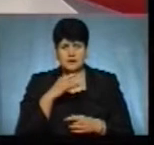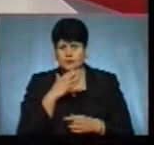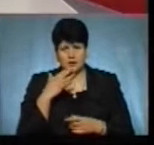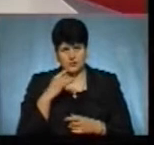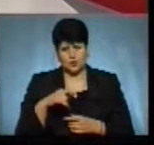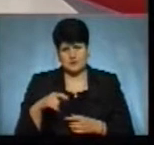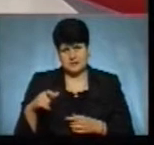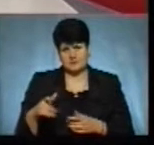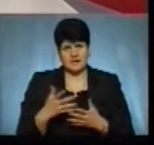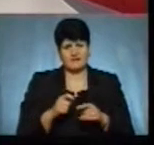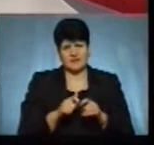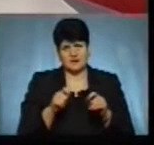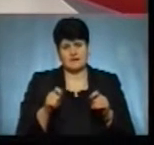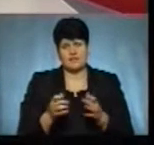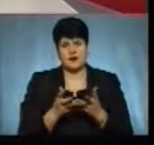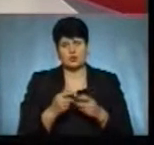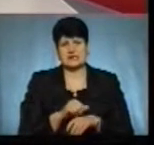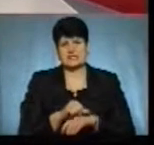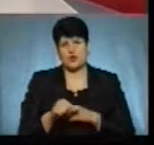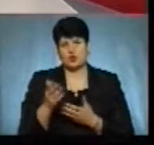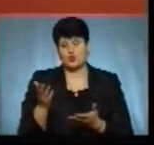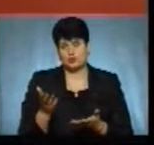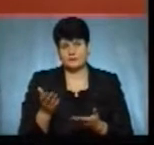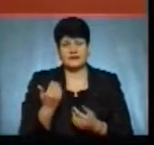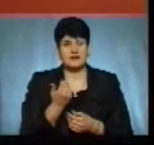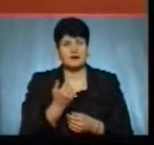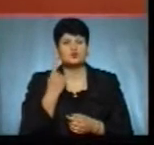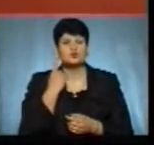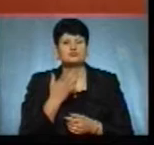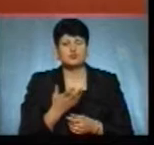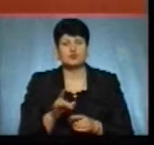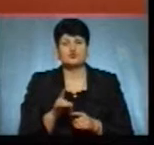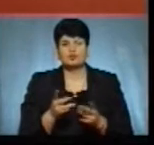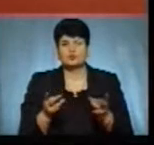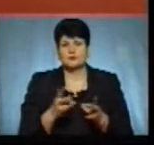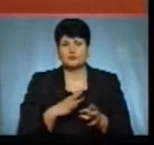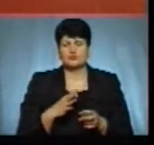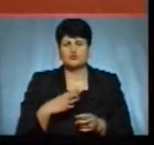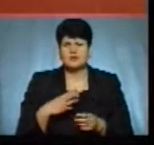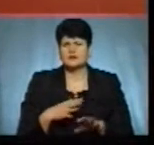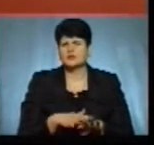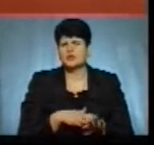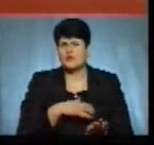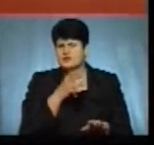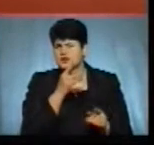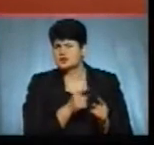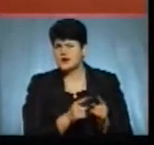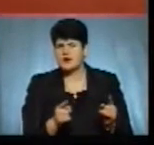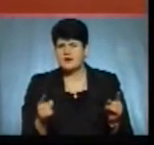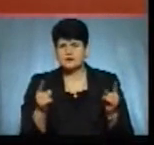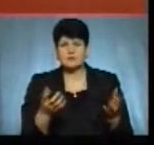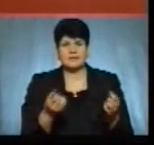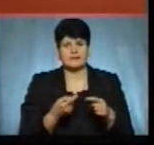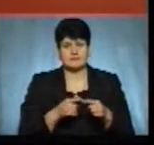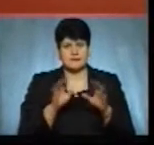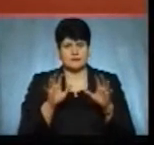які відкривали рахунки за кордоном. От на вашу думку, чому потрібно було чекати такий тривалий проміжок часу, щоб прийняти цей